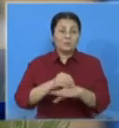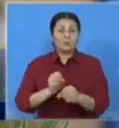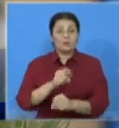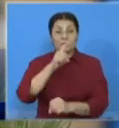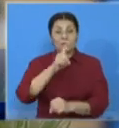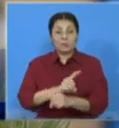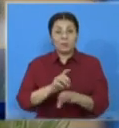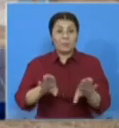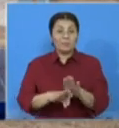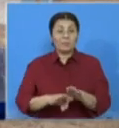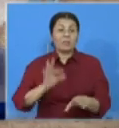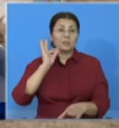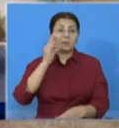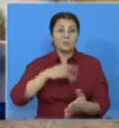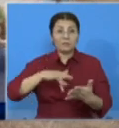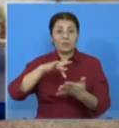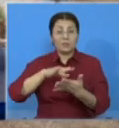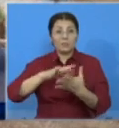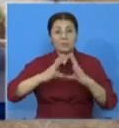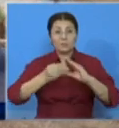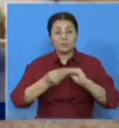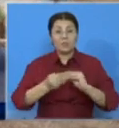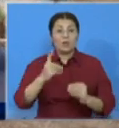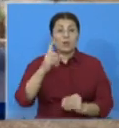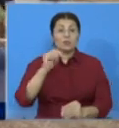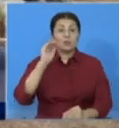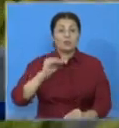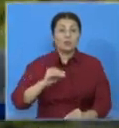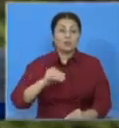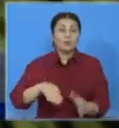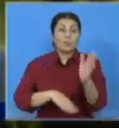тапсырмасына сәйкес биылғы күзде қала бойынша жалпы саны 100 мың түп